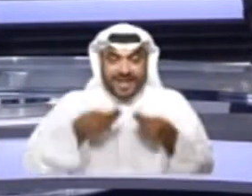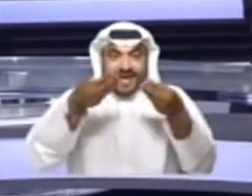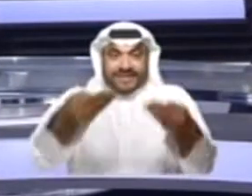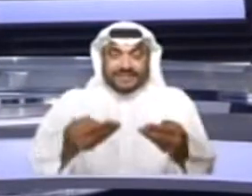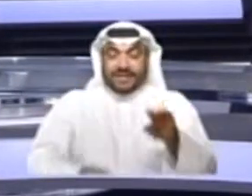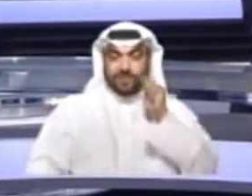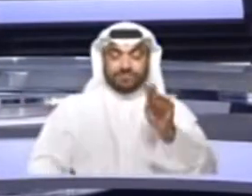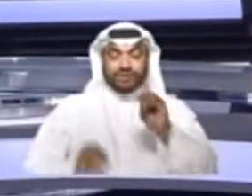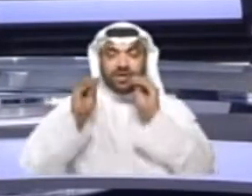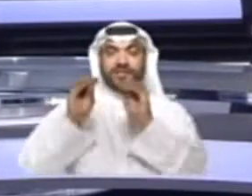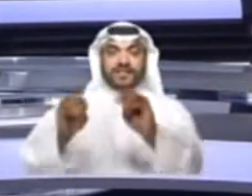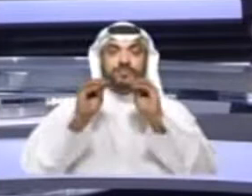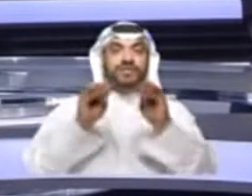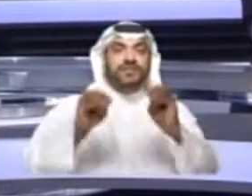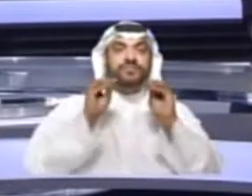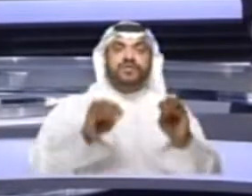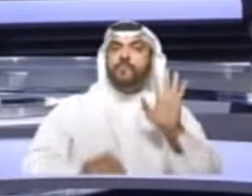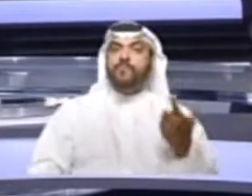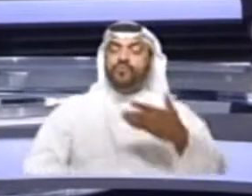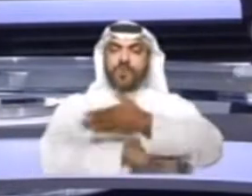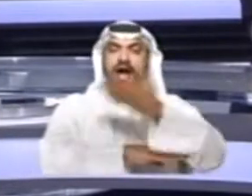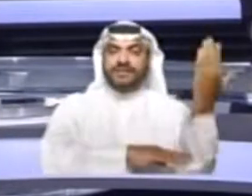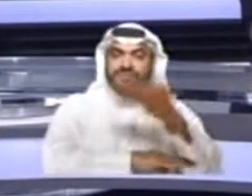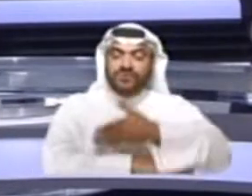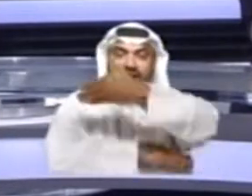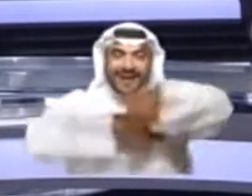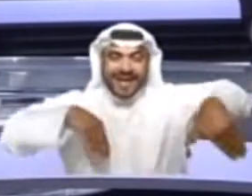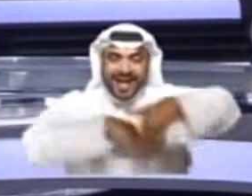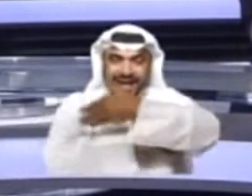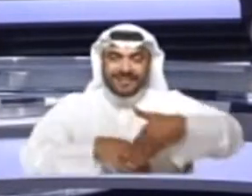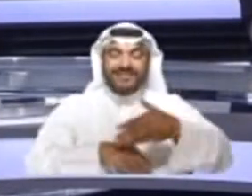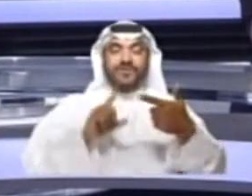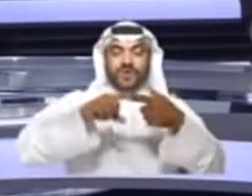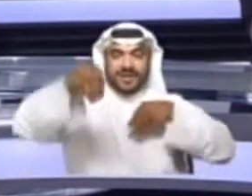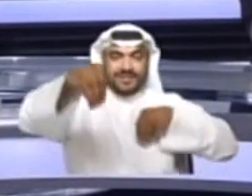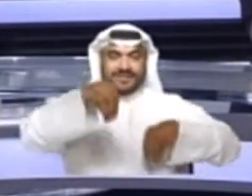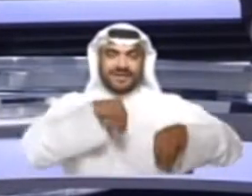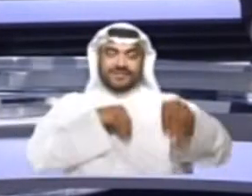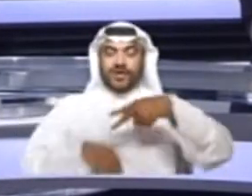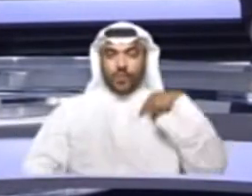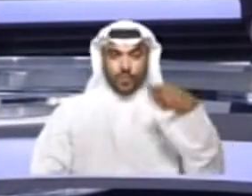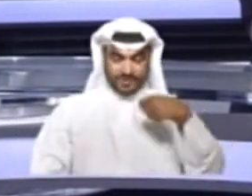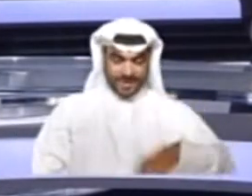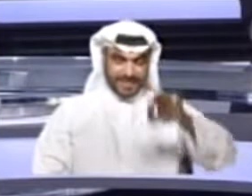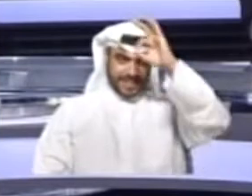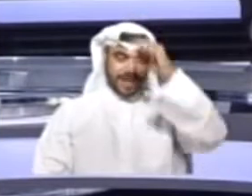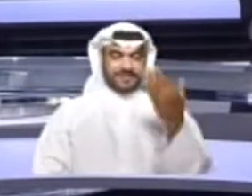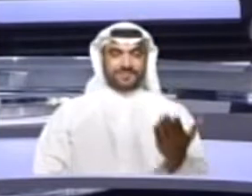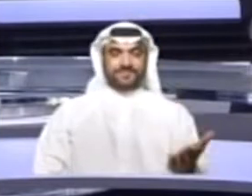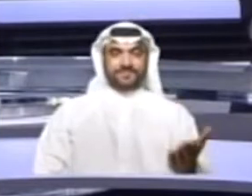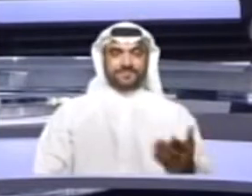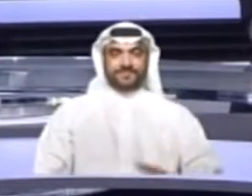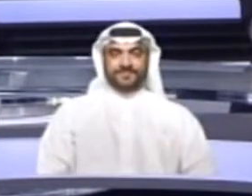بقطاع أمن المنافذ نيابة عن رئيس مجلس الوزراء ووزير الداخلية الشيخ خالد الجراح